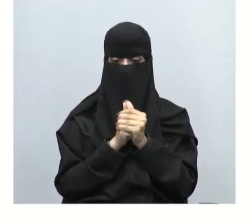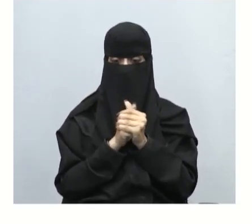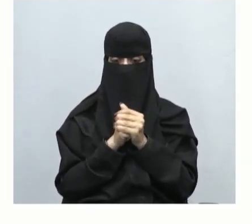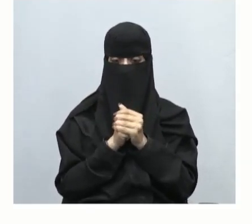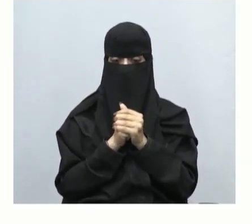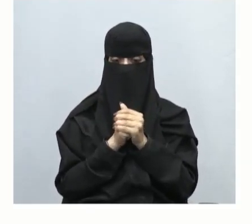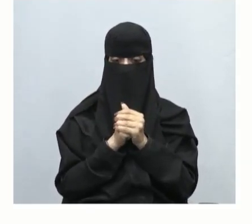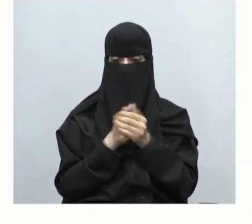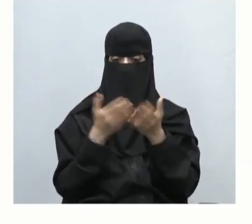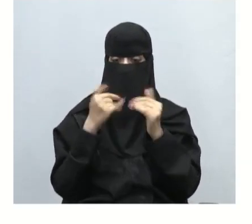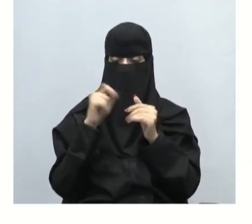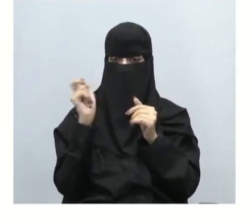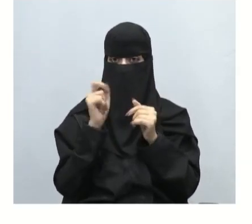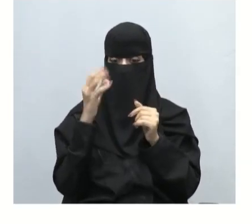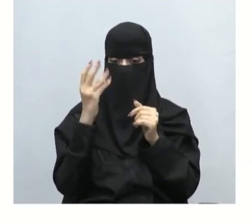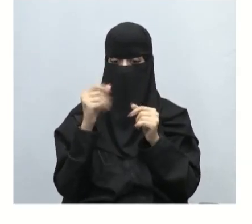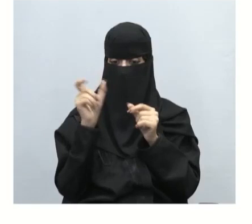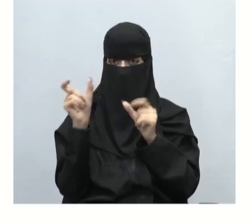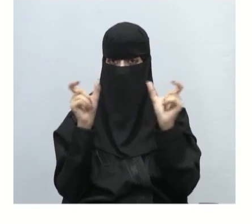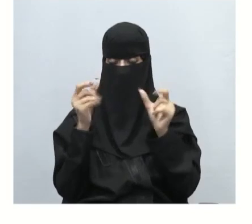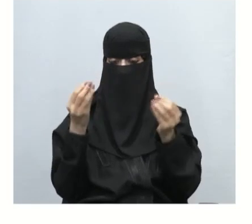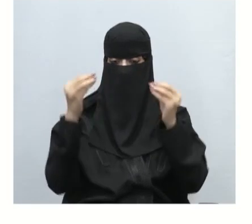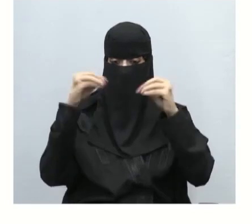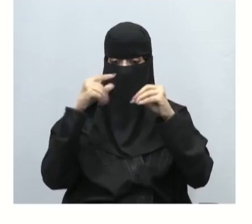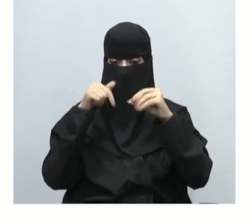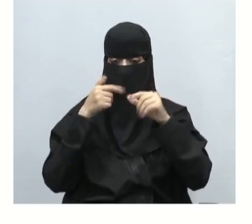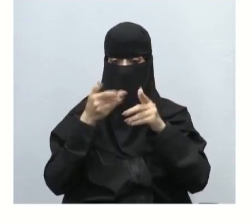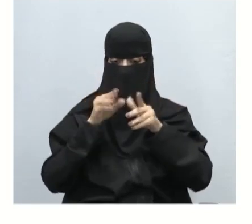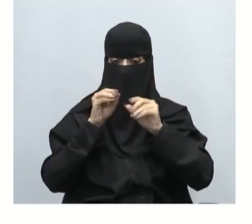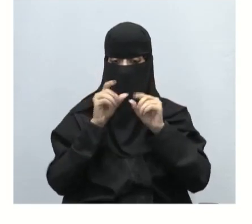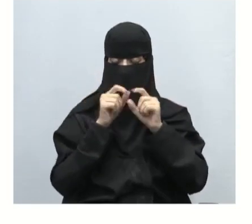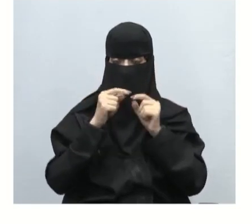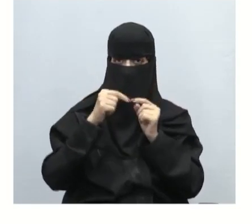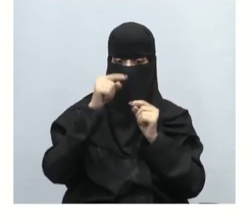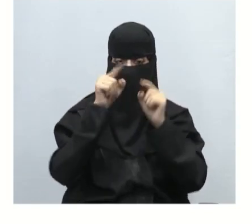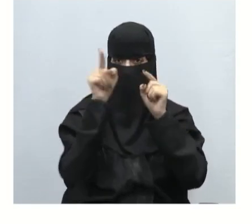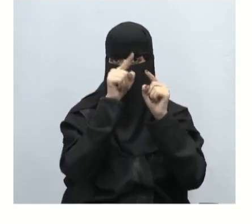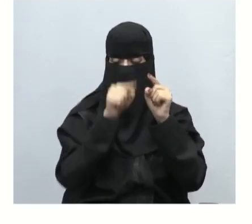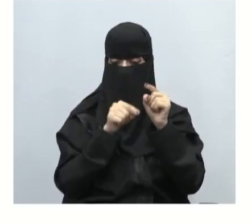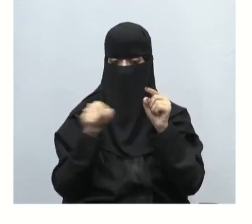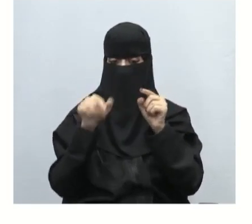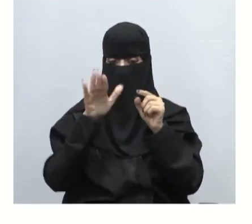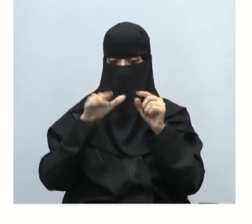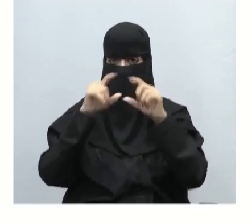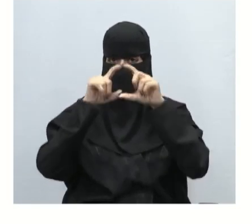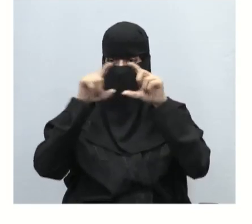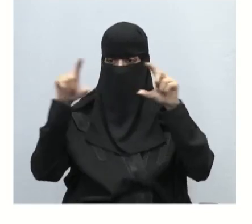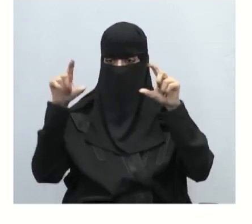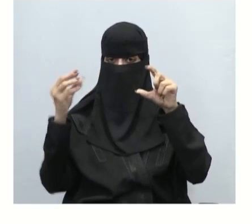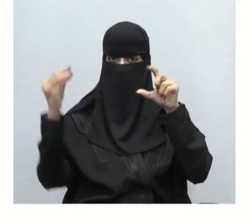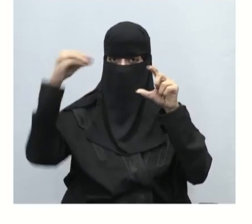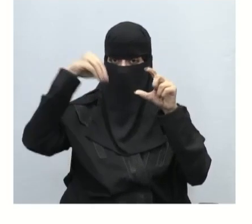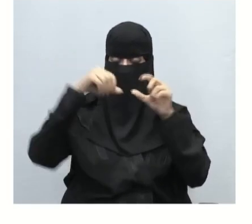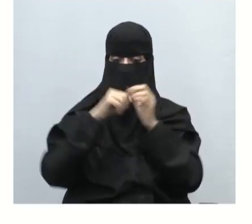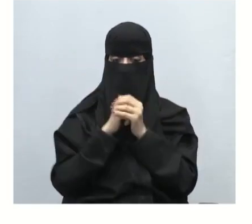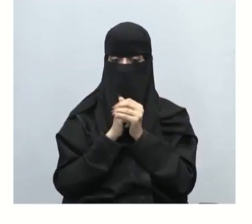وواحد ايضا في السؤال ج كم وحده يمكن زياده طول المربع ليبقى مرسوما داخل